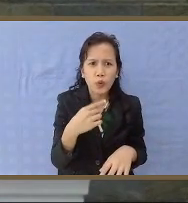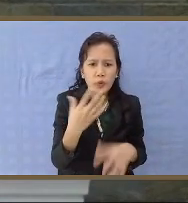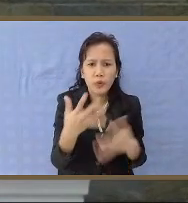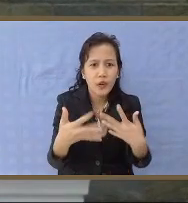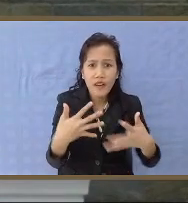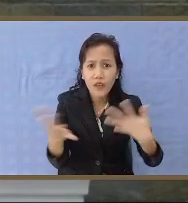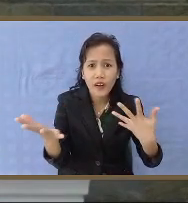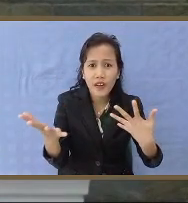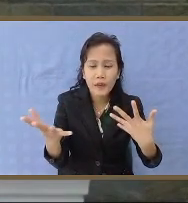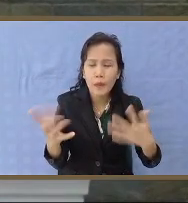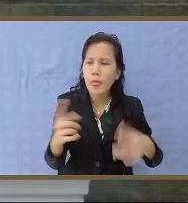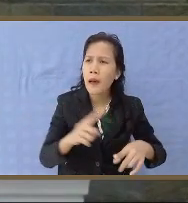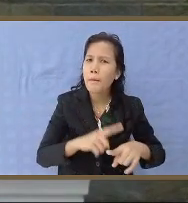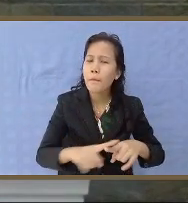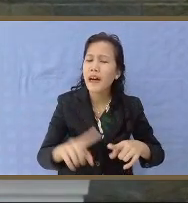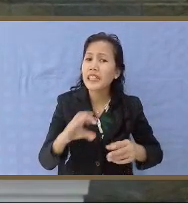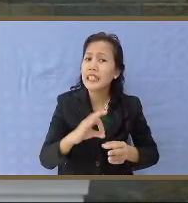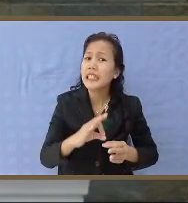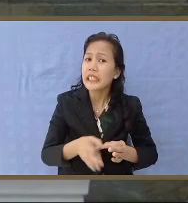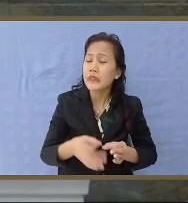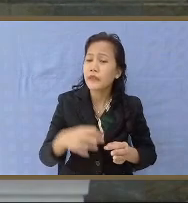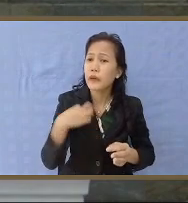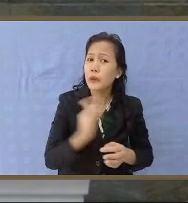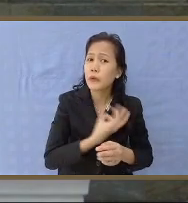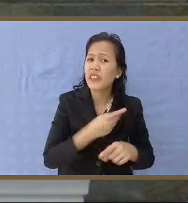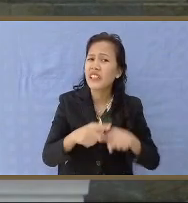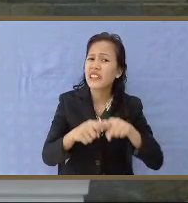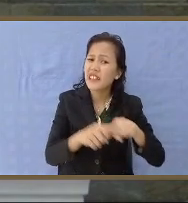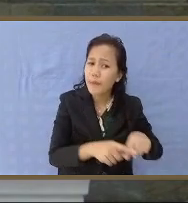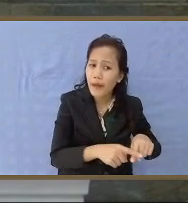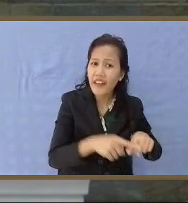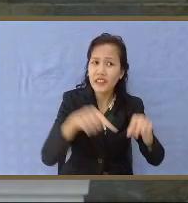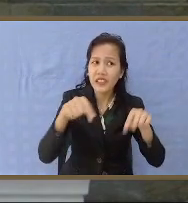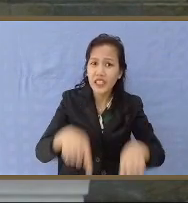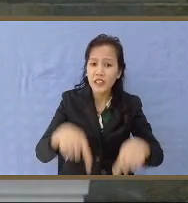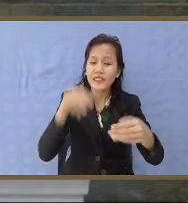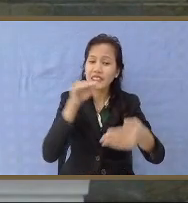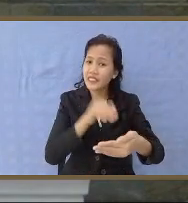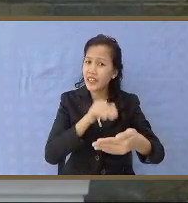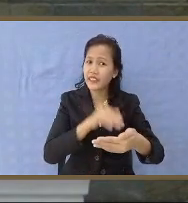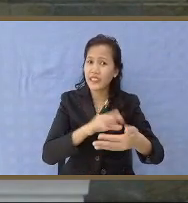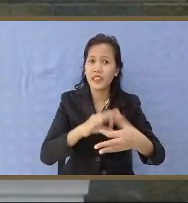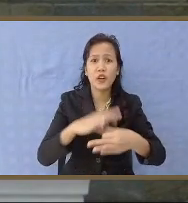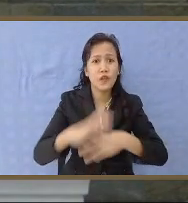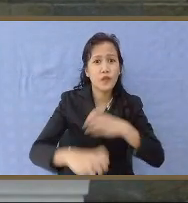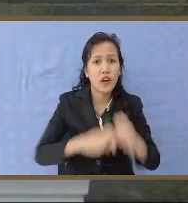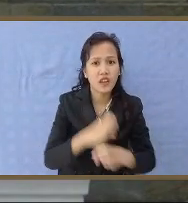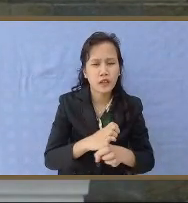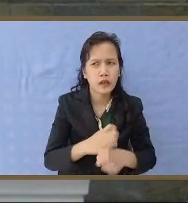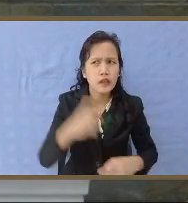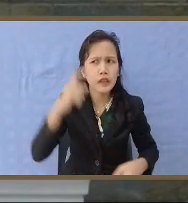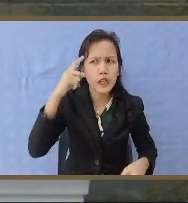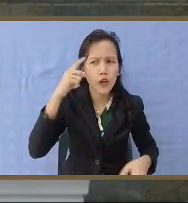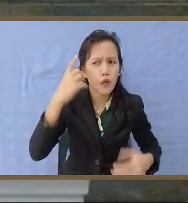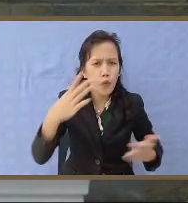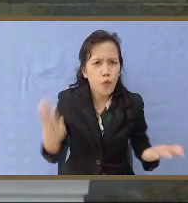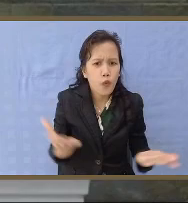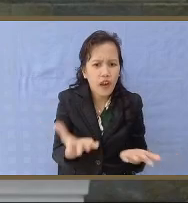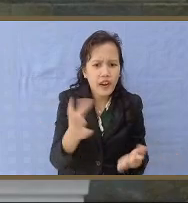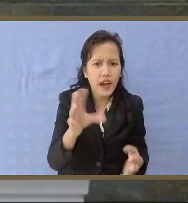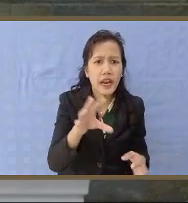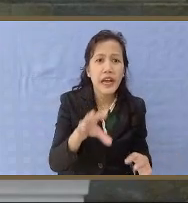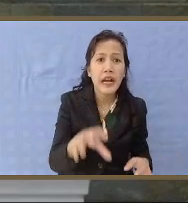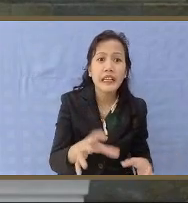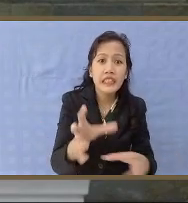tayo nagdi-depend doon sa mga aral dito sa lupa, mga kapatid, saan naman kaya kinuha ng mga nag-aral na yan at nagtuturo na